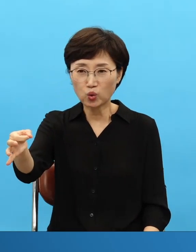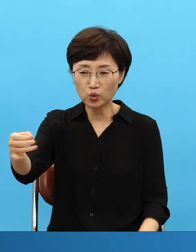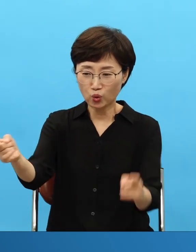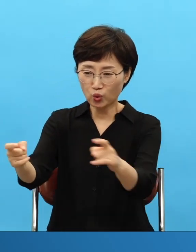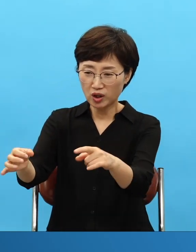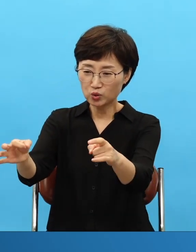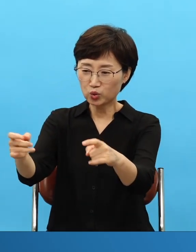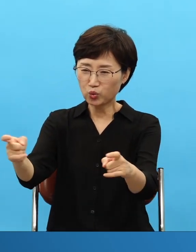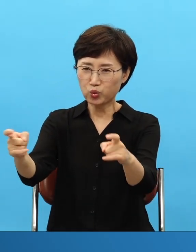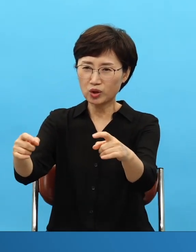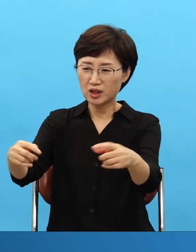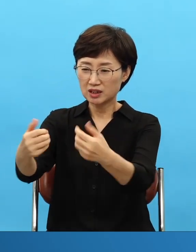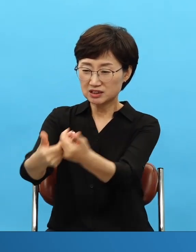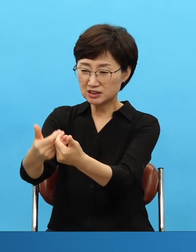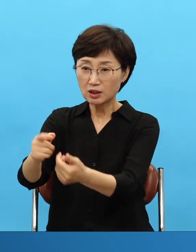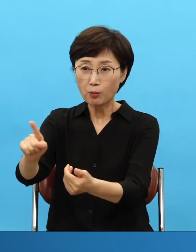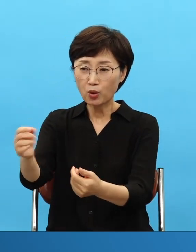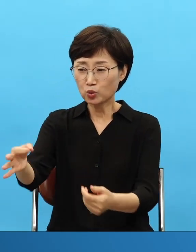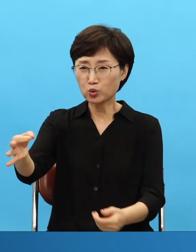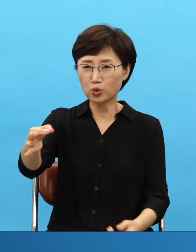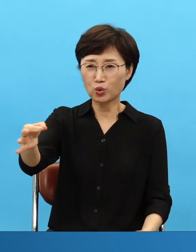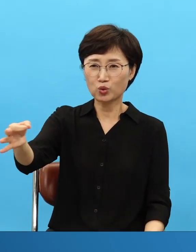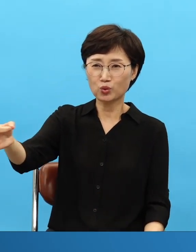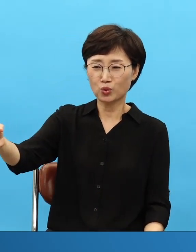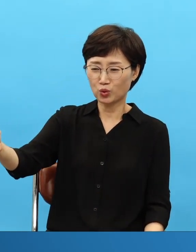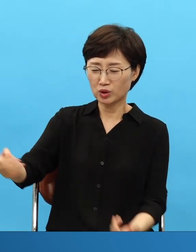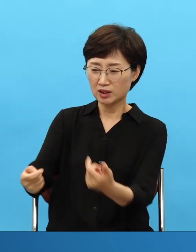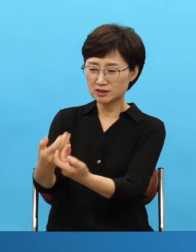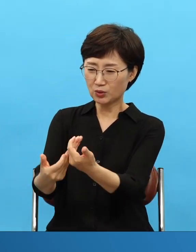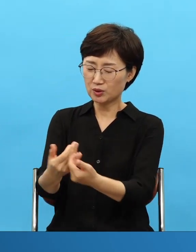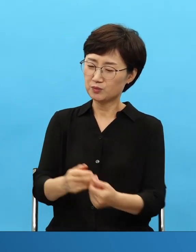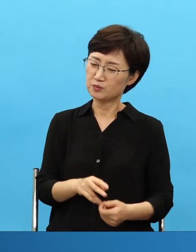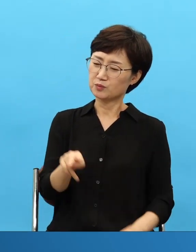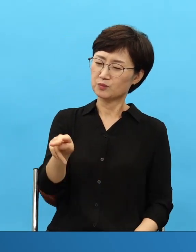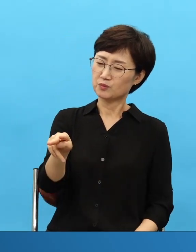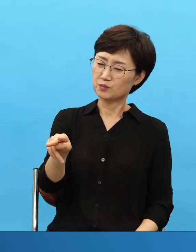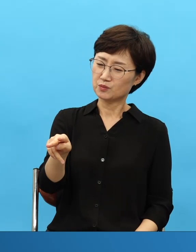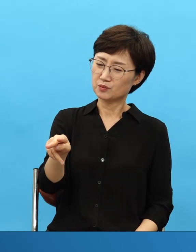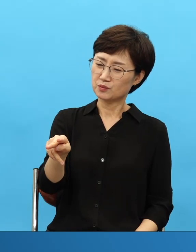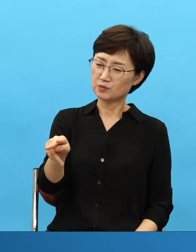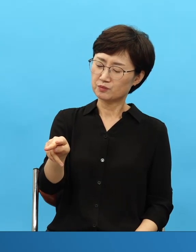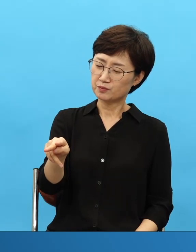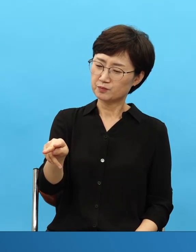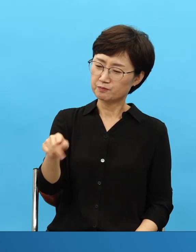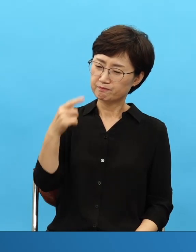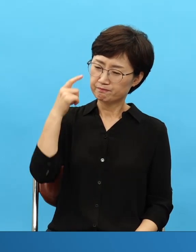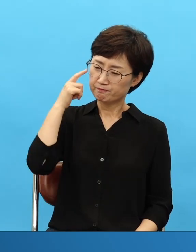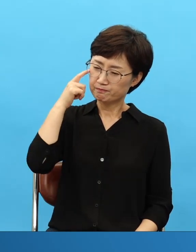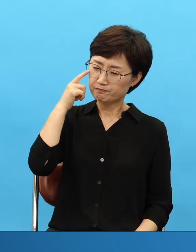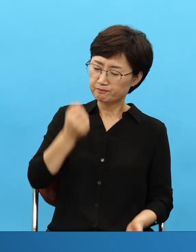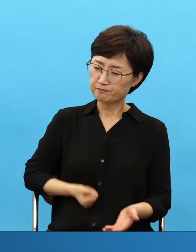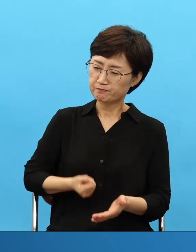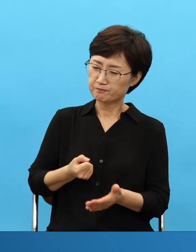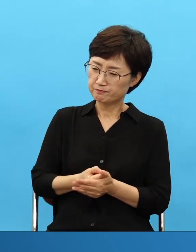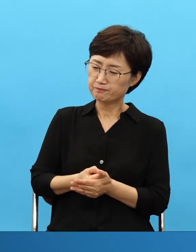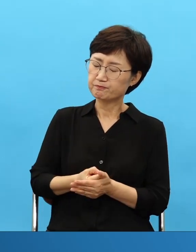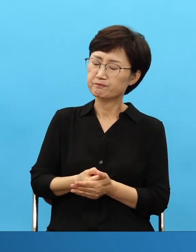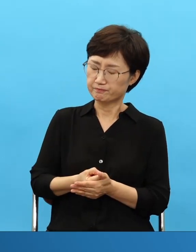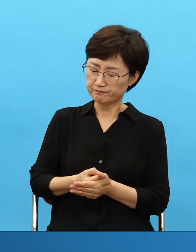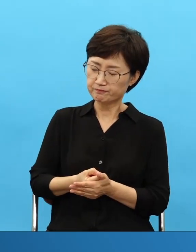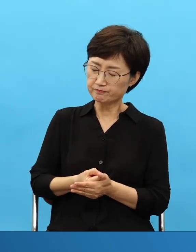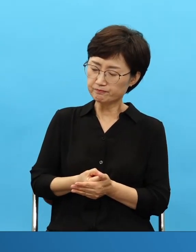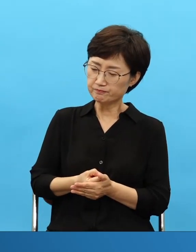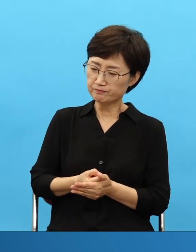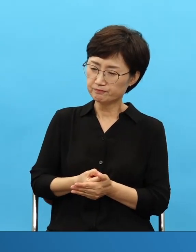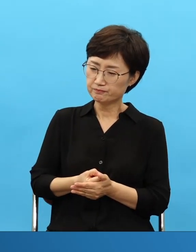always troubled by financial troubles. 저는 그거 마음에 담았어요. And I placed that in my heart.